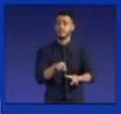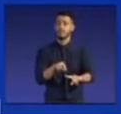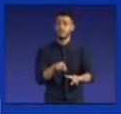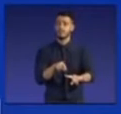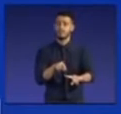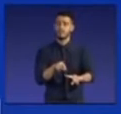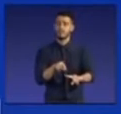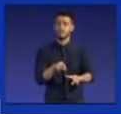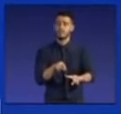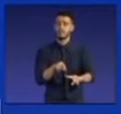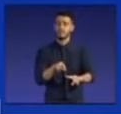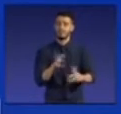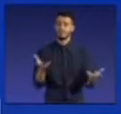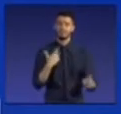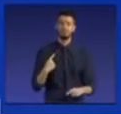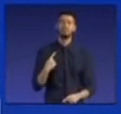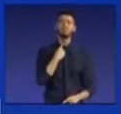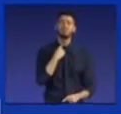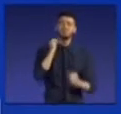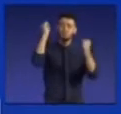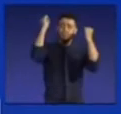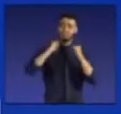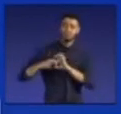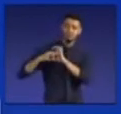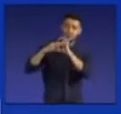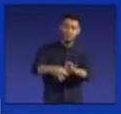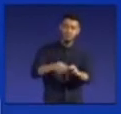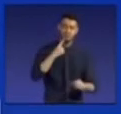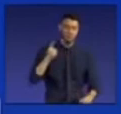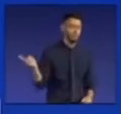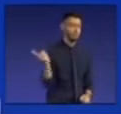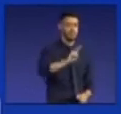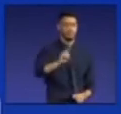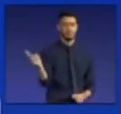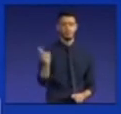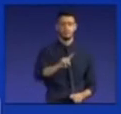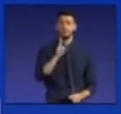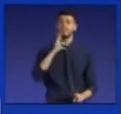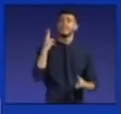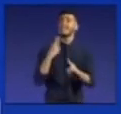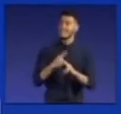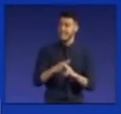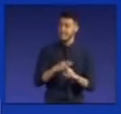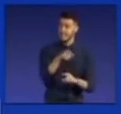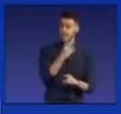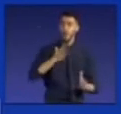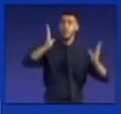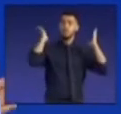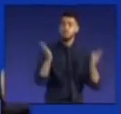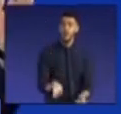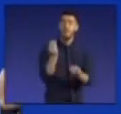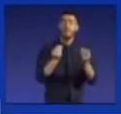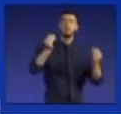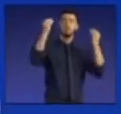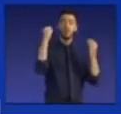Φίρουμ, δηλαδή οι πληροφορίες λένε για 9 του μήνους ή 15 του Γενάρη, στην ουσία πλέον έρχεται η συμφωνία στην Ελληνική Βουλή. Ναι. Εμείς